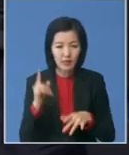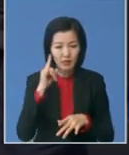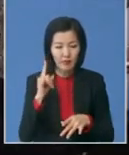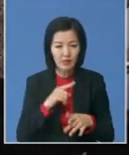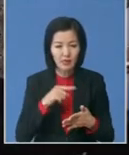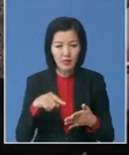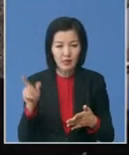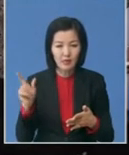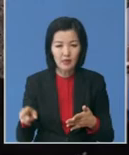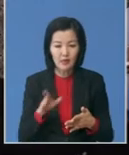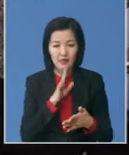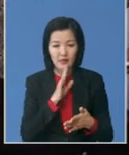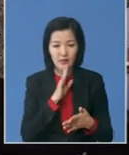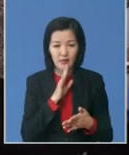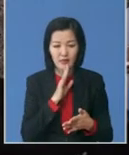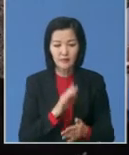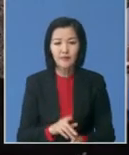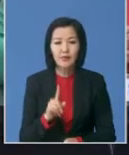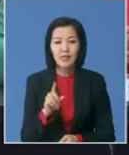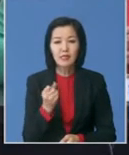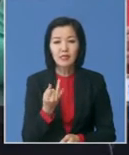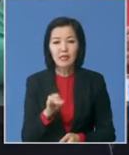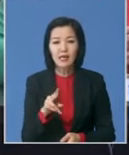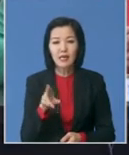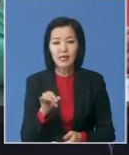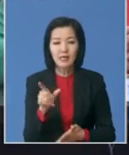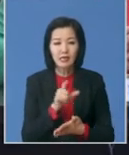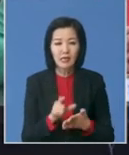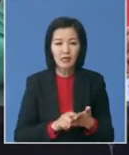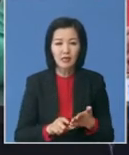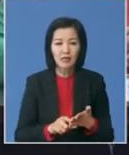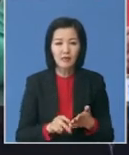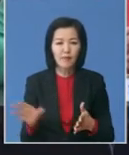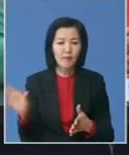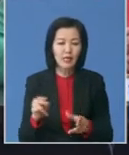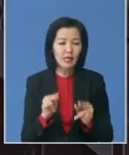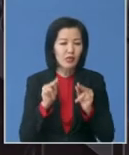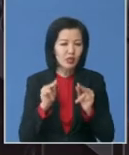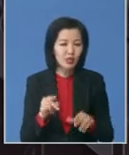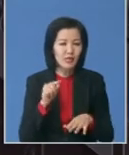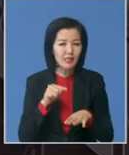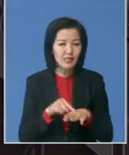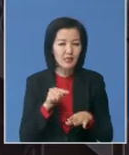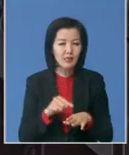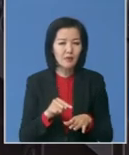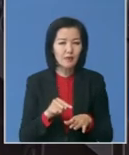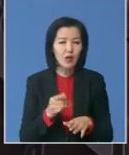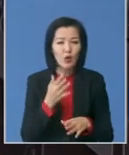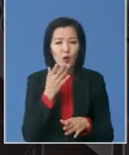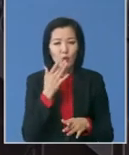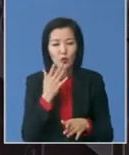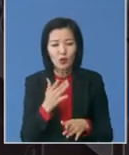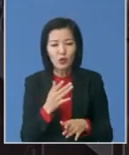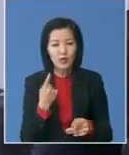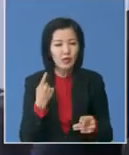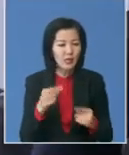қызы. Заида Елғондинованың туындылары жасандылықтан адам, шынайы сезіммен туған, ұлттық бояуы да